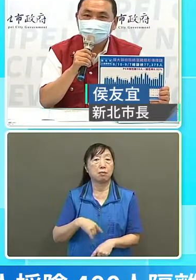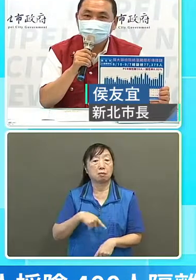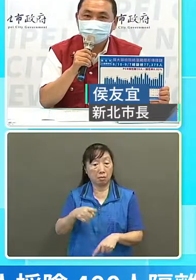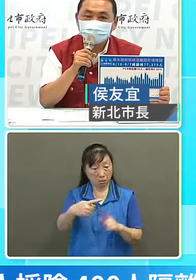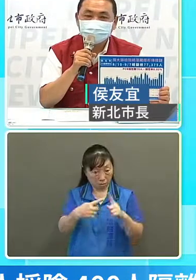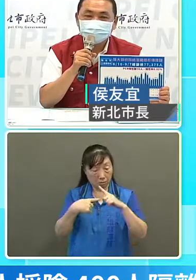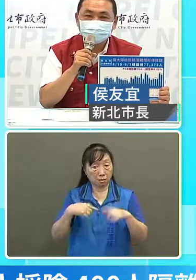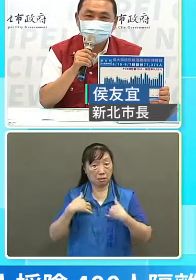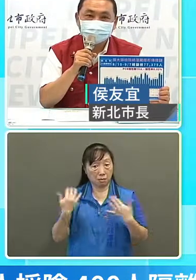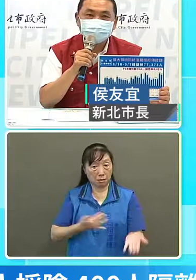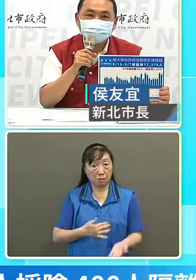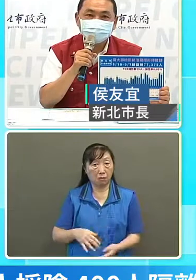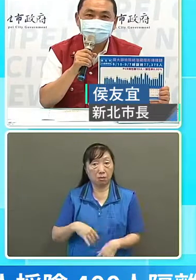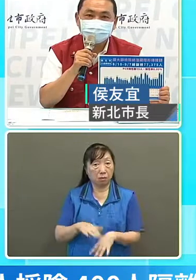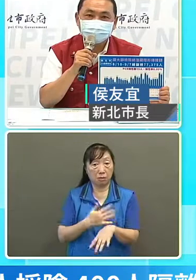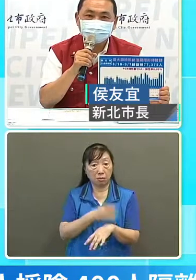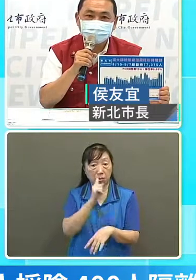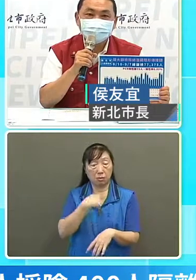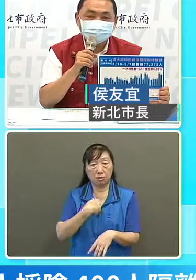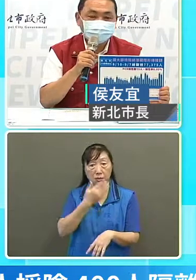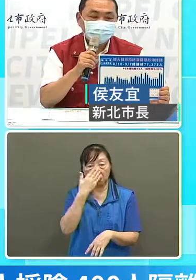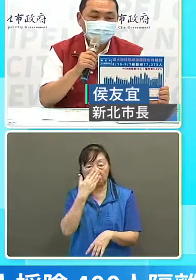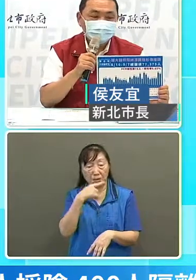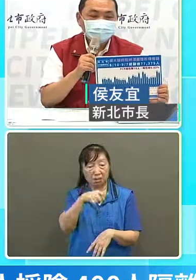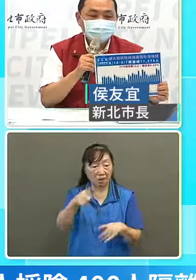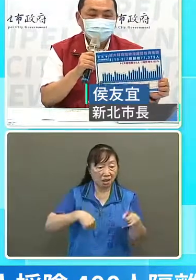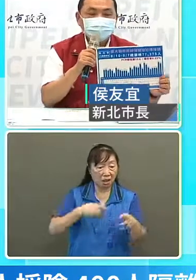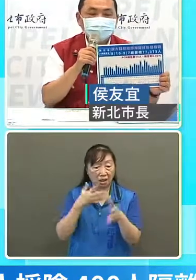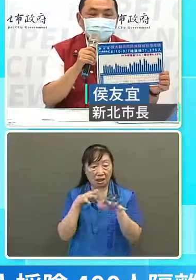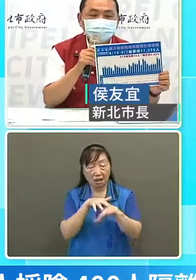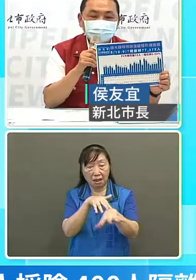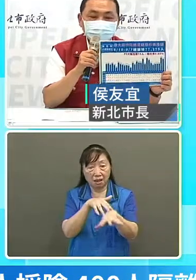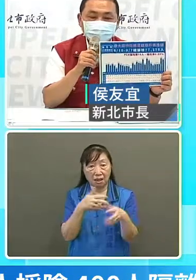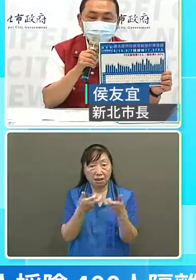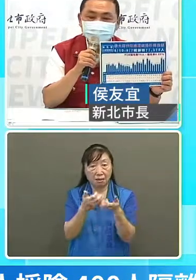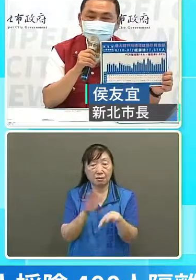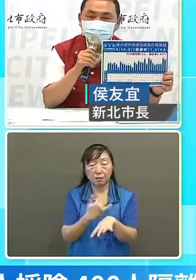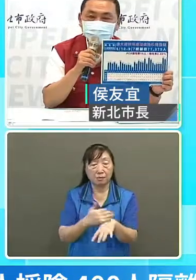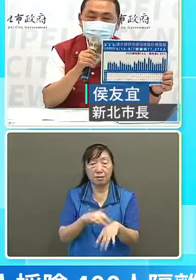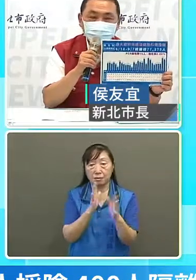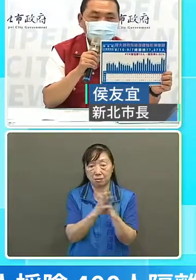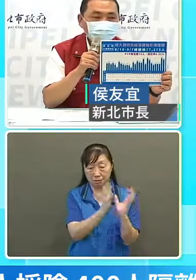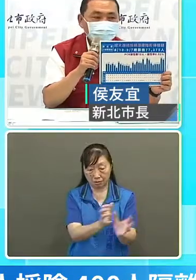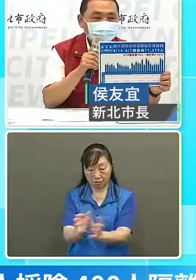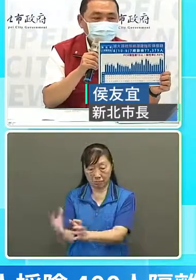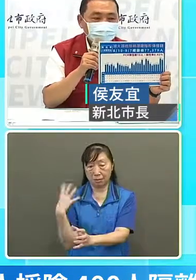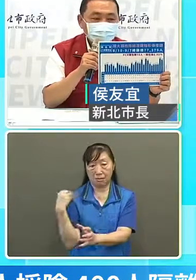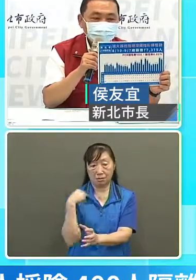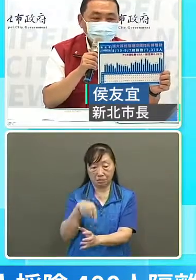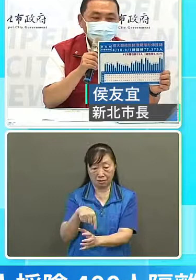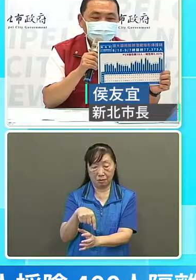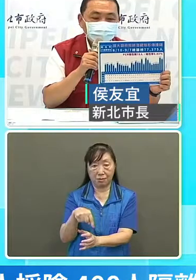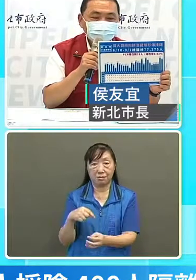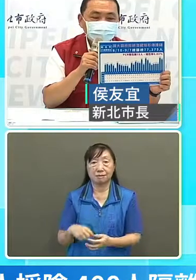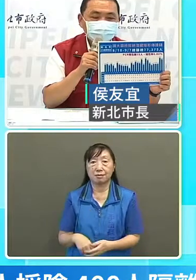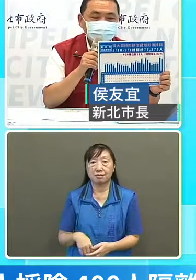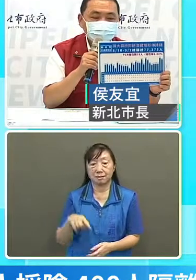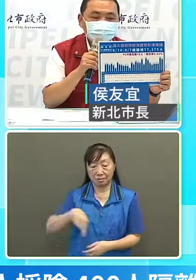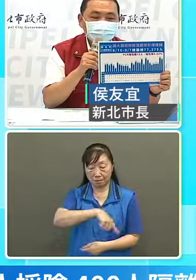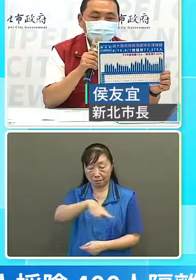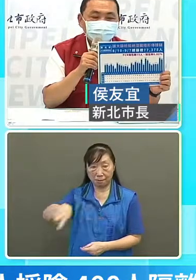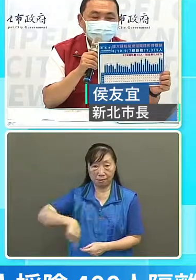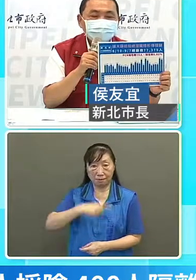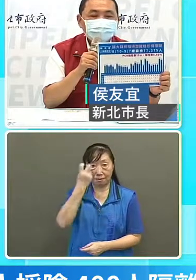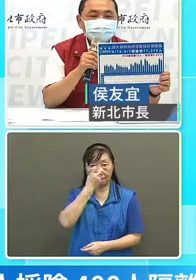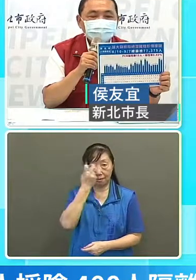高，只怕大家不愿意出来筛而已。所以我们的社筛站一直都存在，我们的整个筛